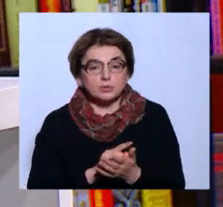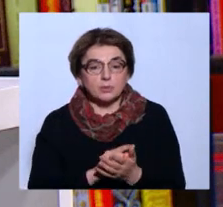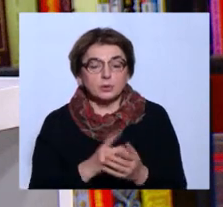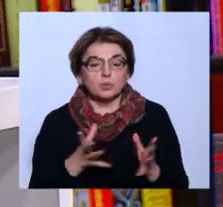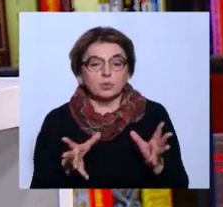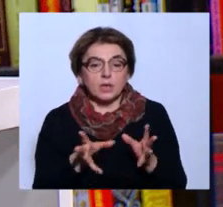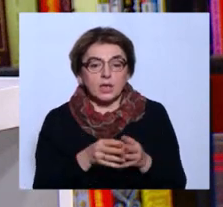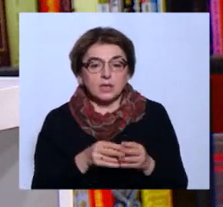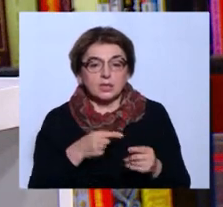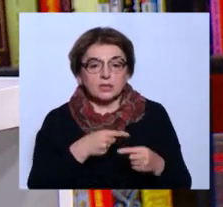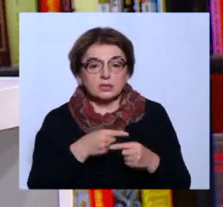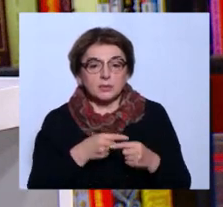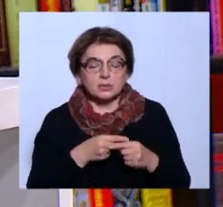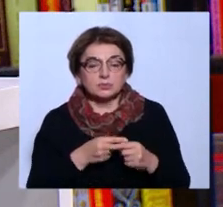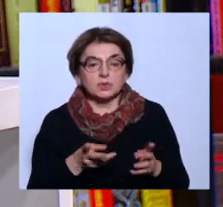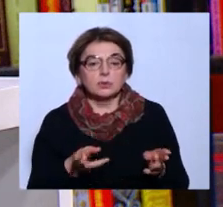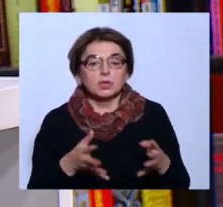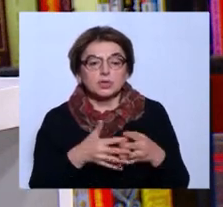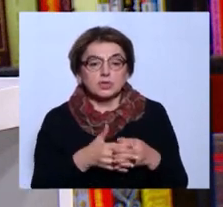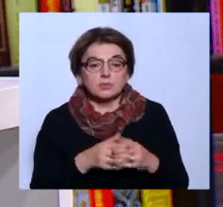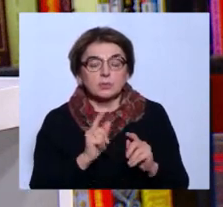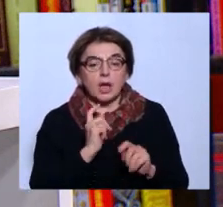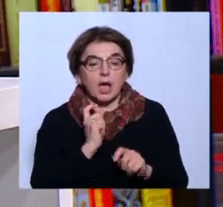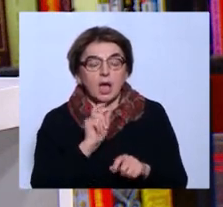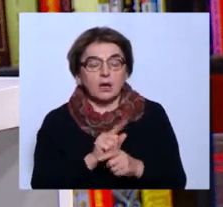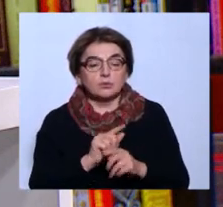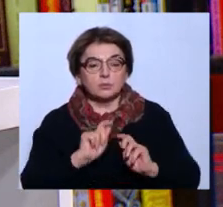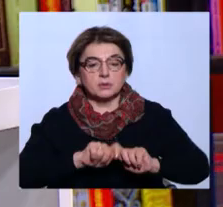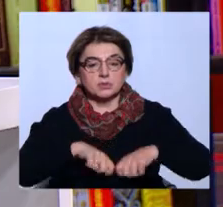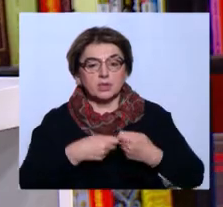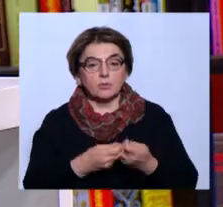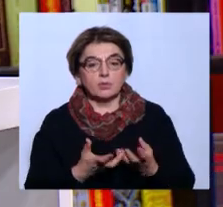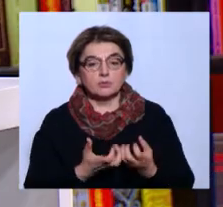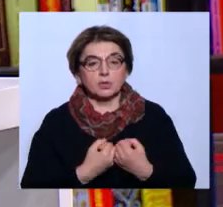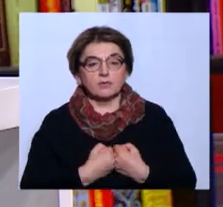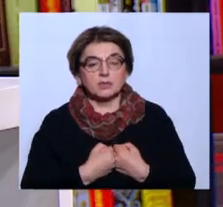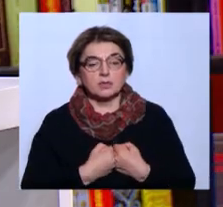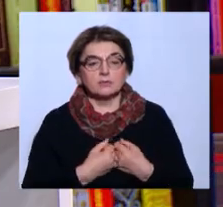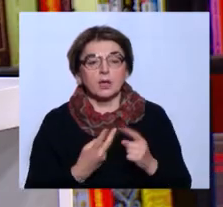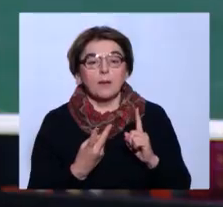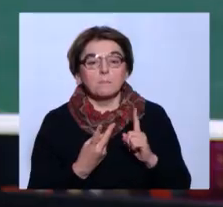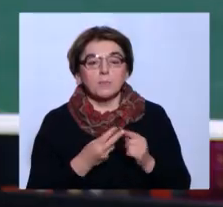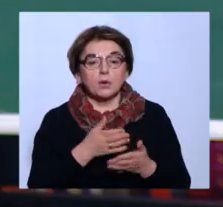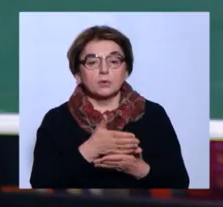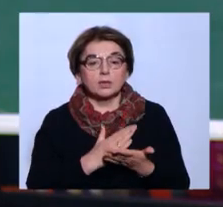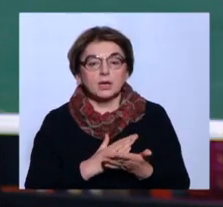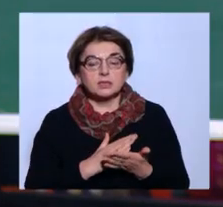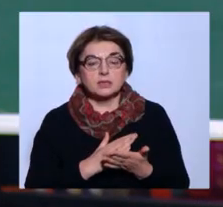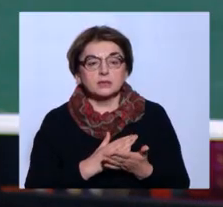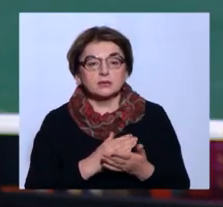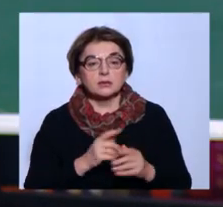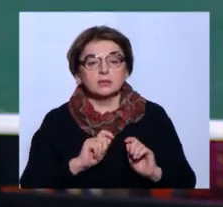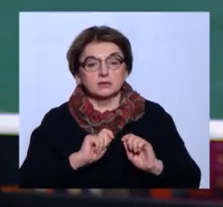ეჯვარებოდნენ ერთმანეთს და გვაძლევდნენ ნაყოფიერ შთამომავლობას. Მაგალითად, ეს მეორე ნაწილი გვაძლევენ